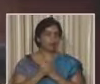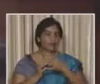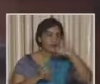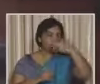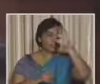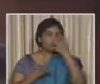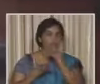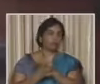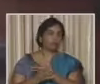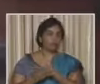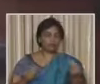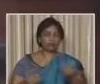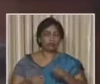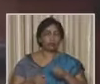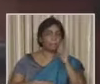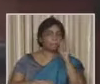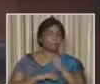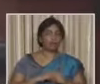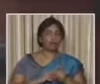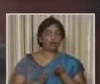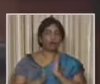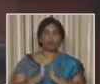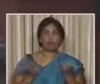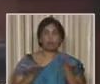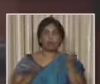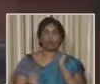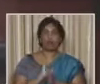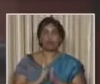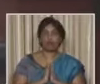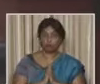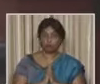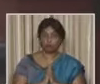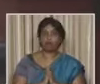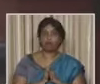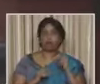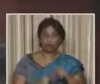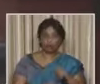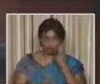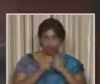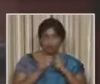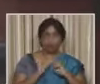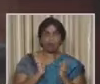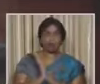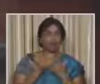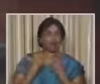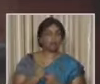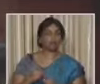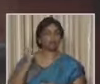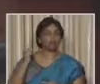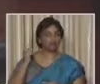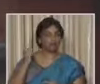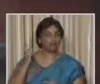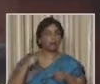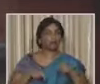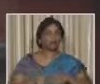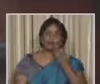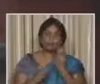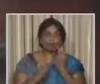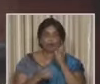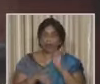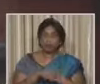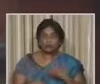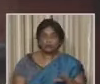இனவாதத்தை மலடாக்குவதற்கான மலடு கொத்து. இப்பொழுது விசாரணை மேற்கொள்ளப்பட்டதா? அம்பாறையில் இருப்பதாக விசாரணை